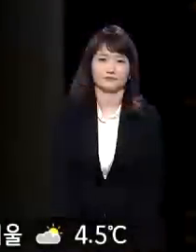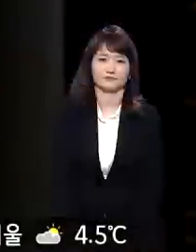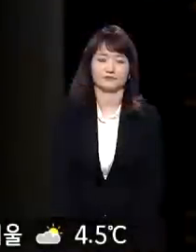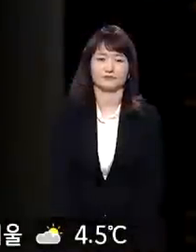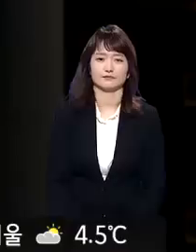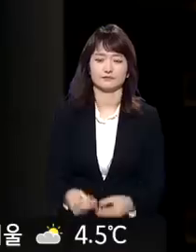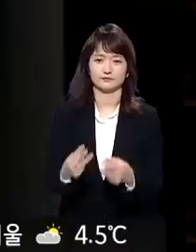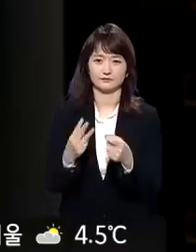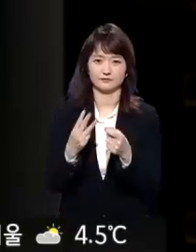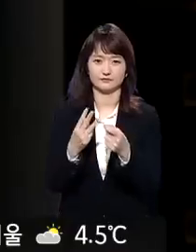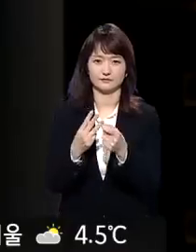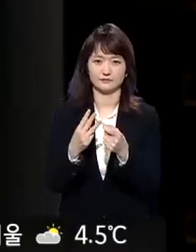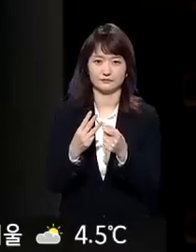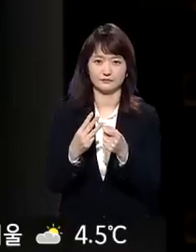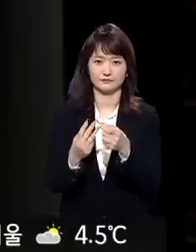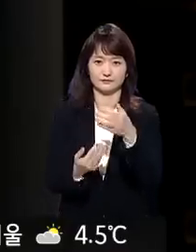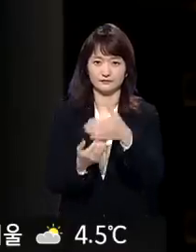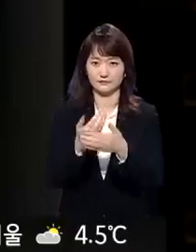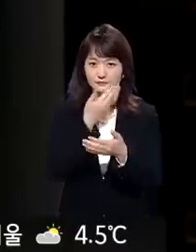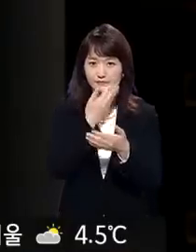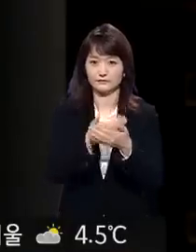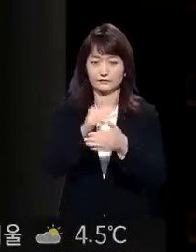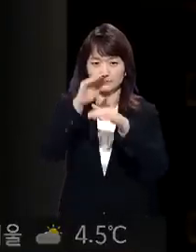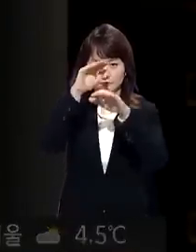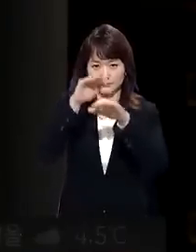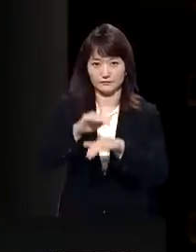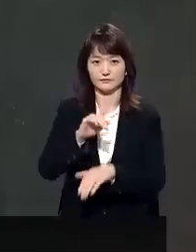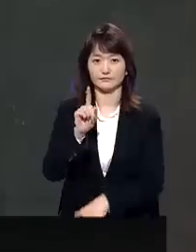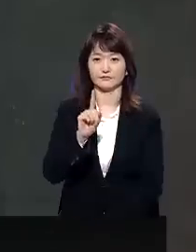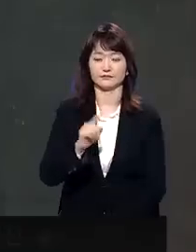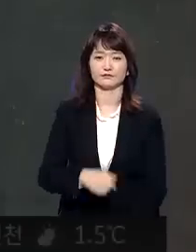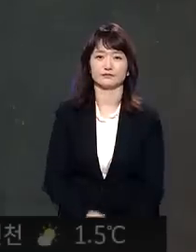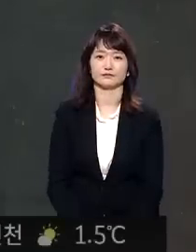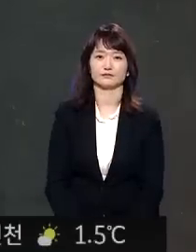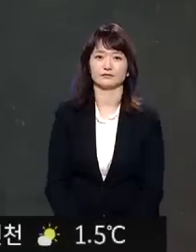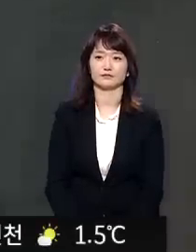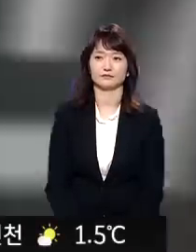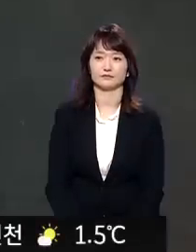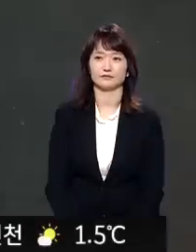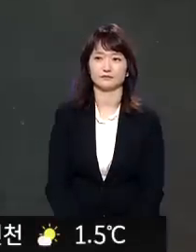자, 세 번째 사건 체크포인트 먼저 짚어보죠.